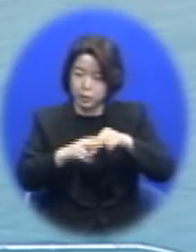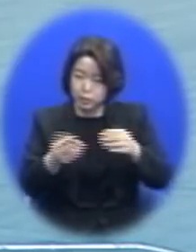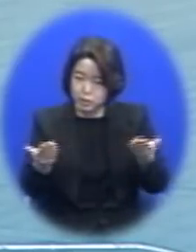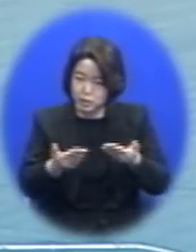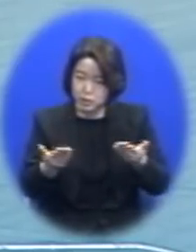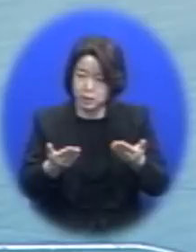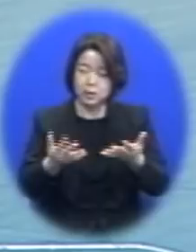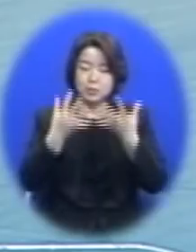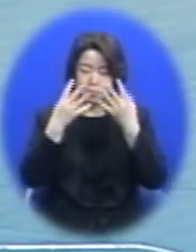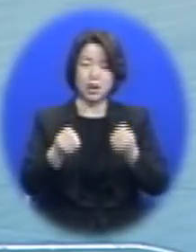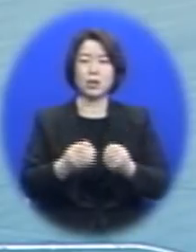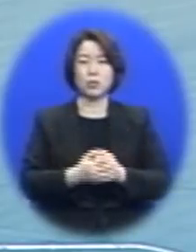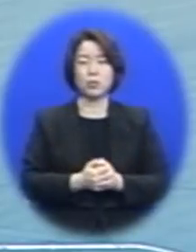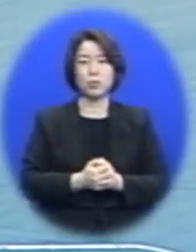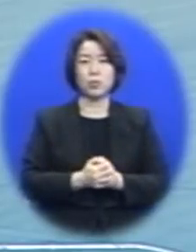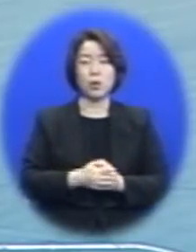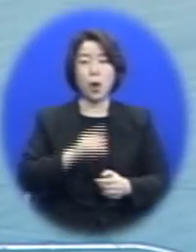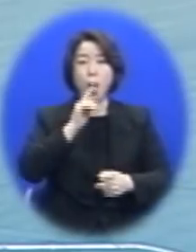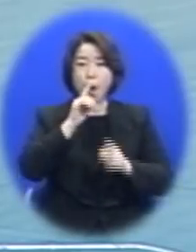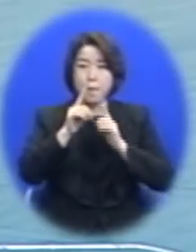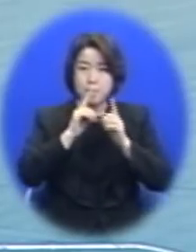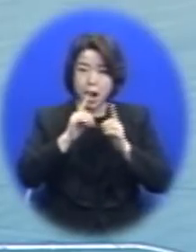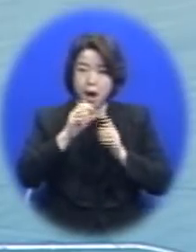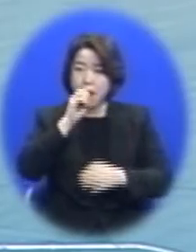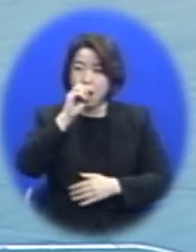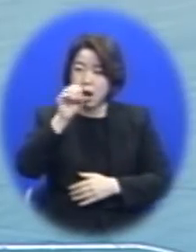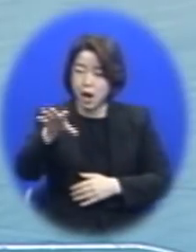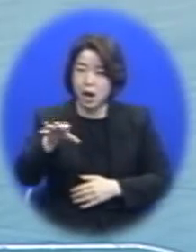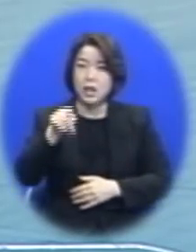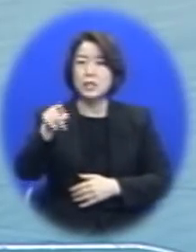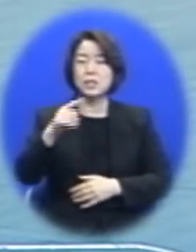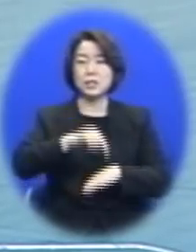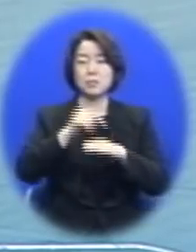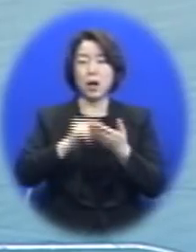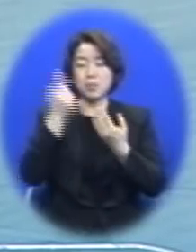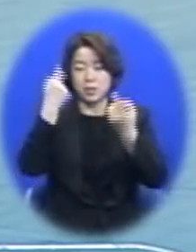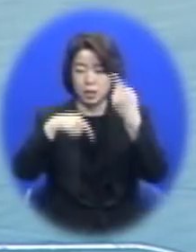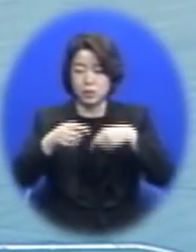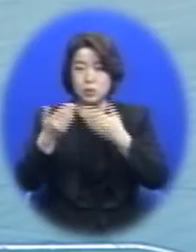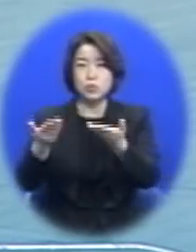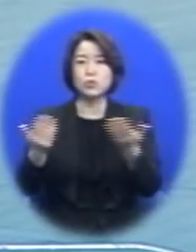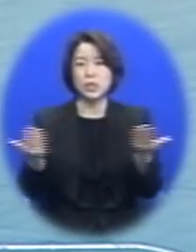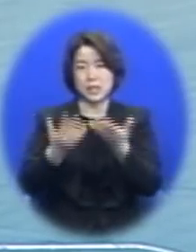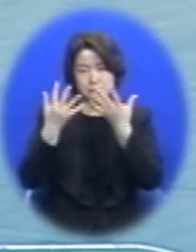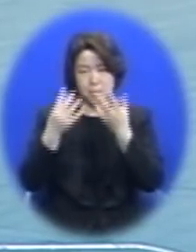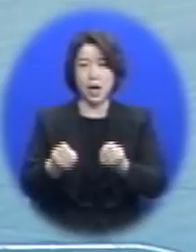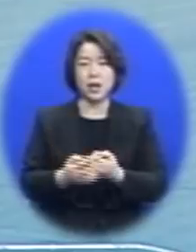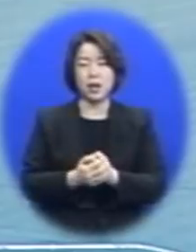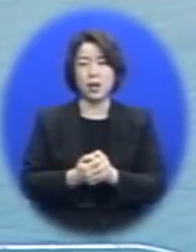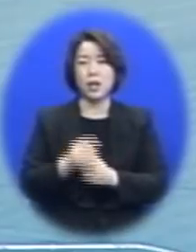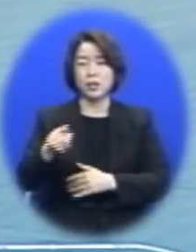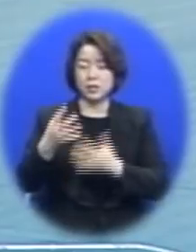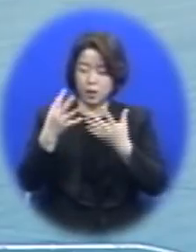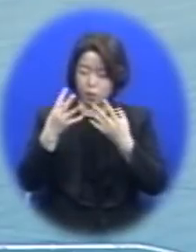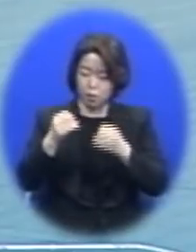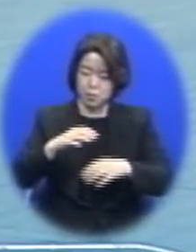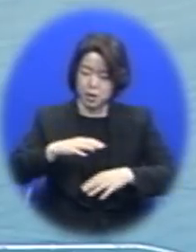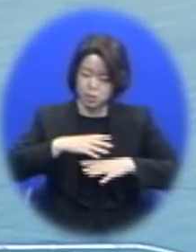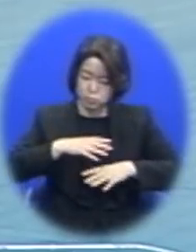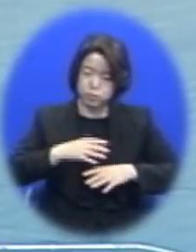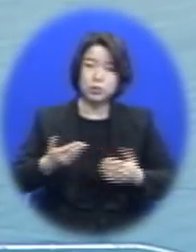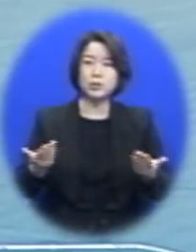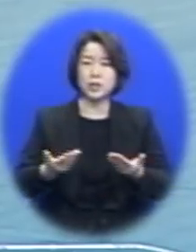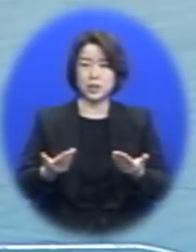너무 많았고 말로 내 마음의 상처를 주었던 일이 말한다 그게 얼마나 무서운 건지